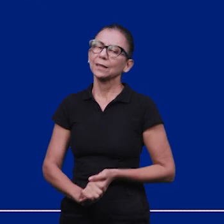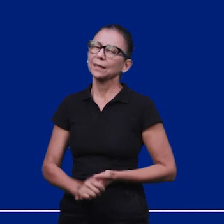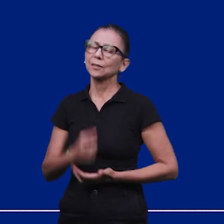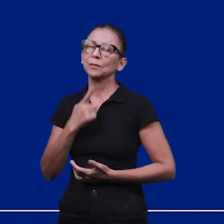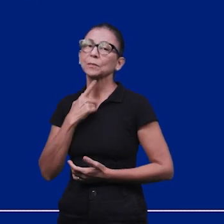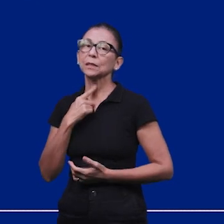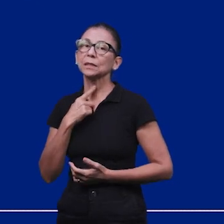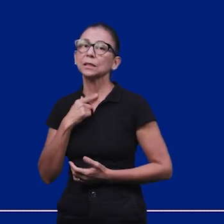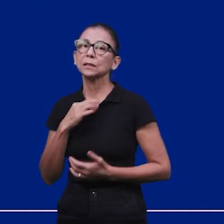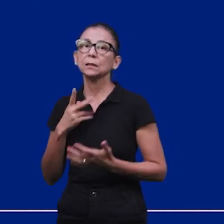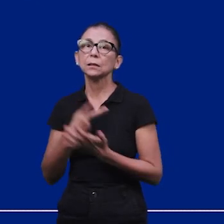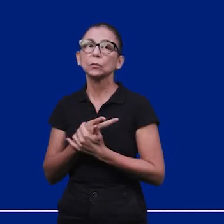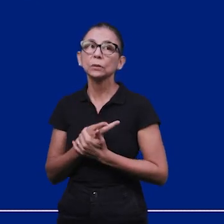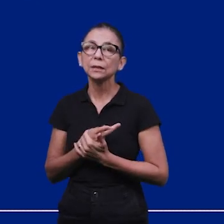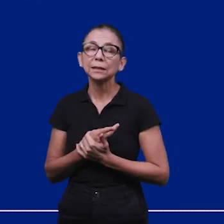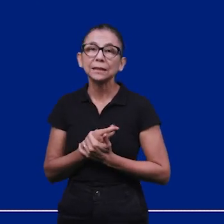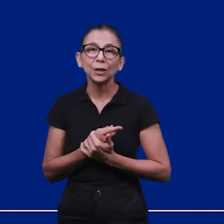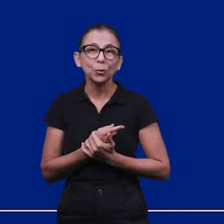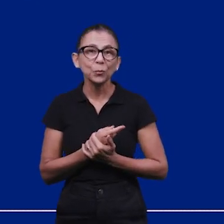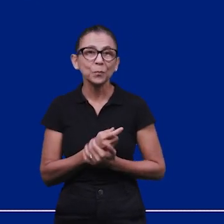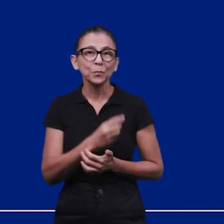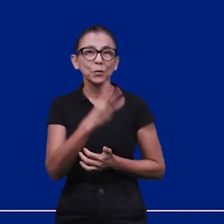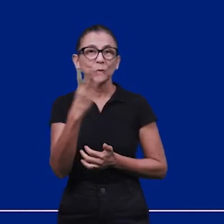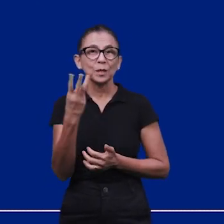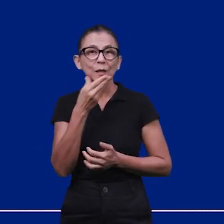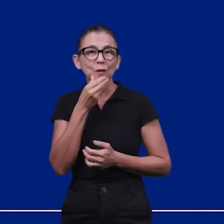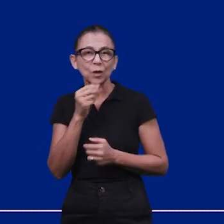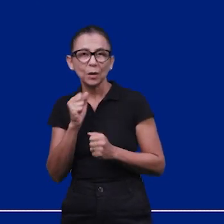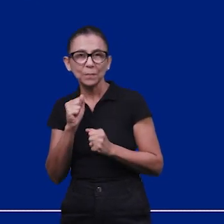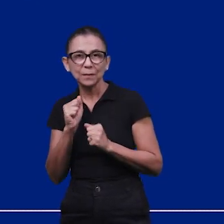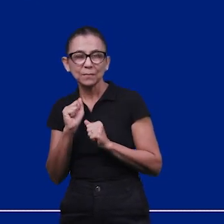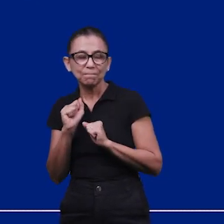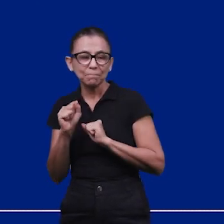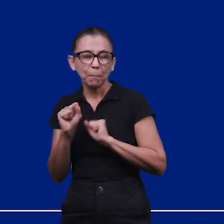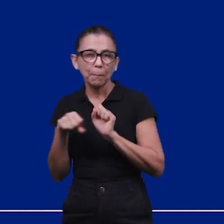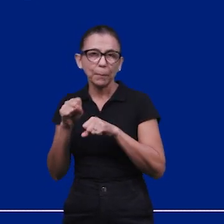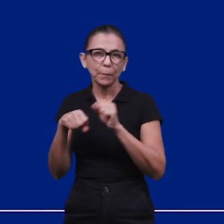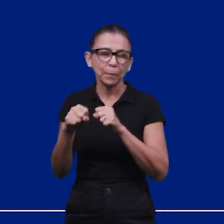23, 16. Donc les trois vaillants sont allés